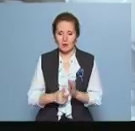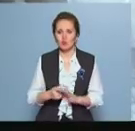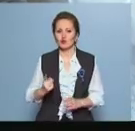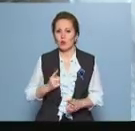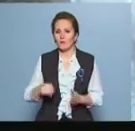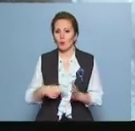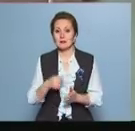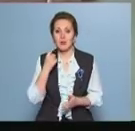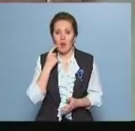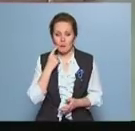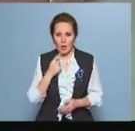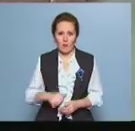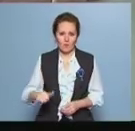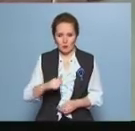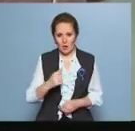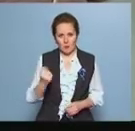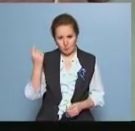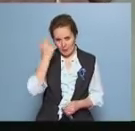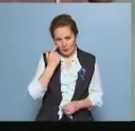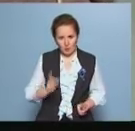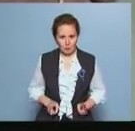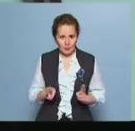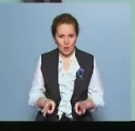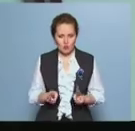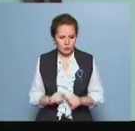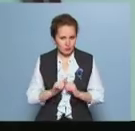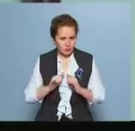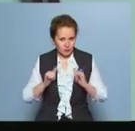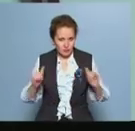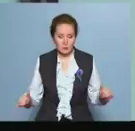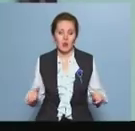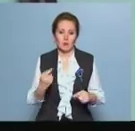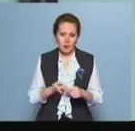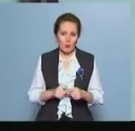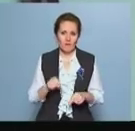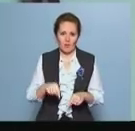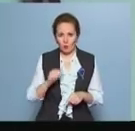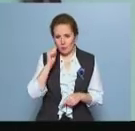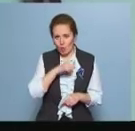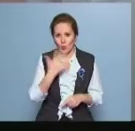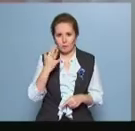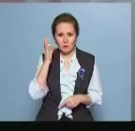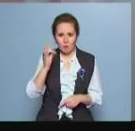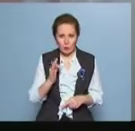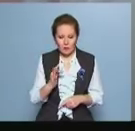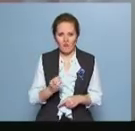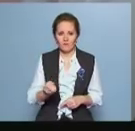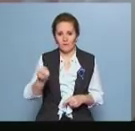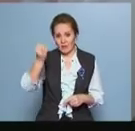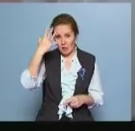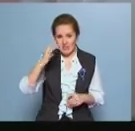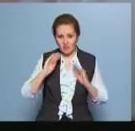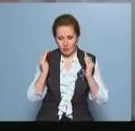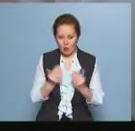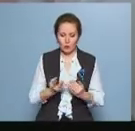Сарапуле. Для Удмуртии пьяная преступность – бич. Снижение идет медленно. В этом году только на 5%. Задача вытрезвителей – сделать жизнь